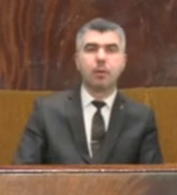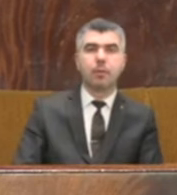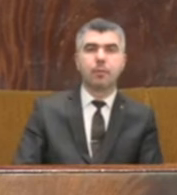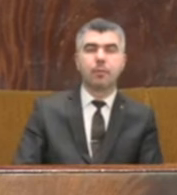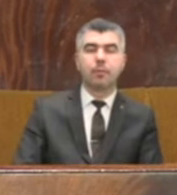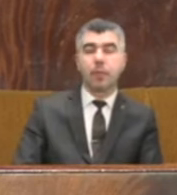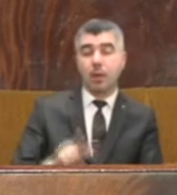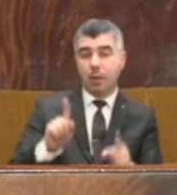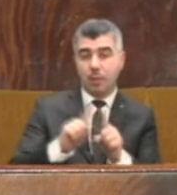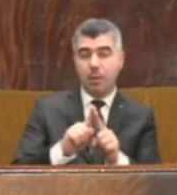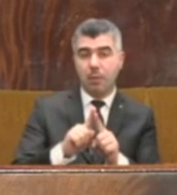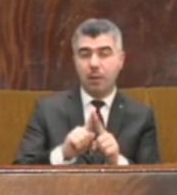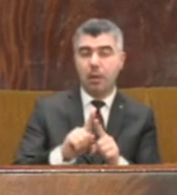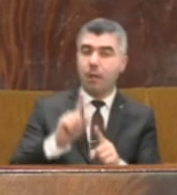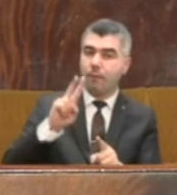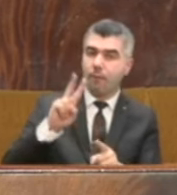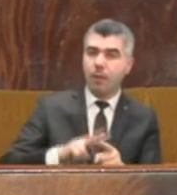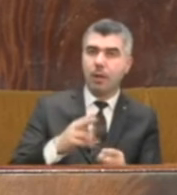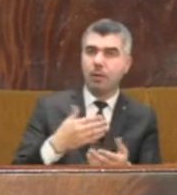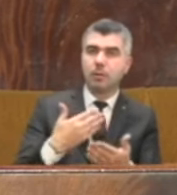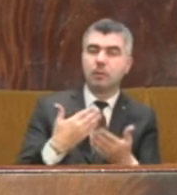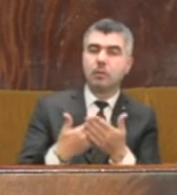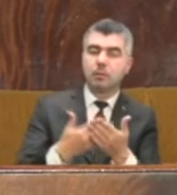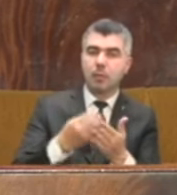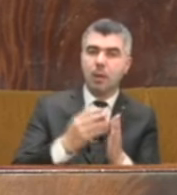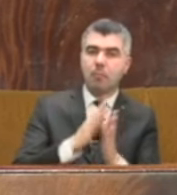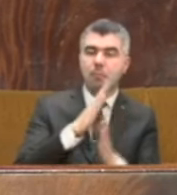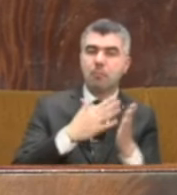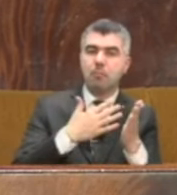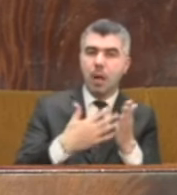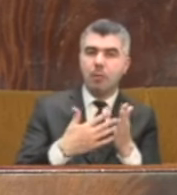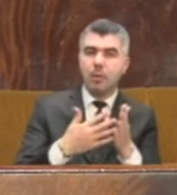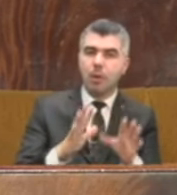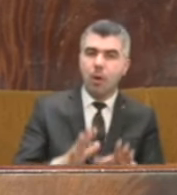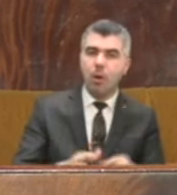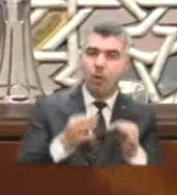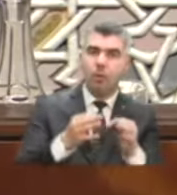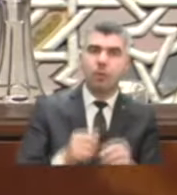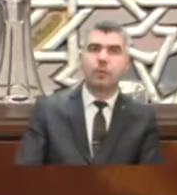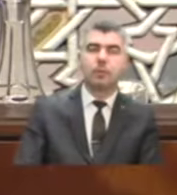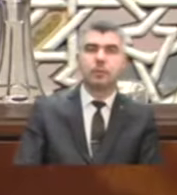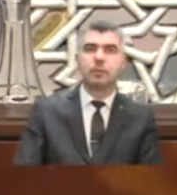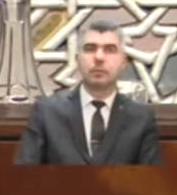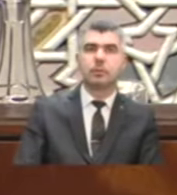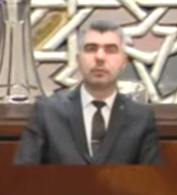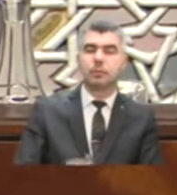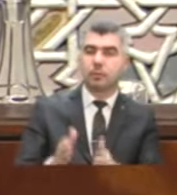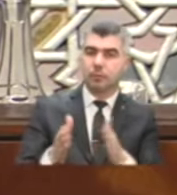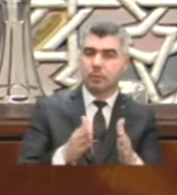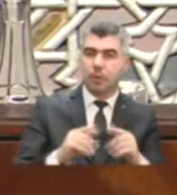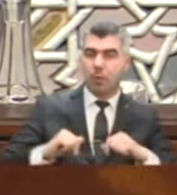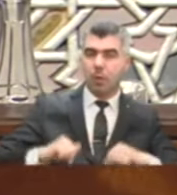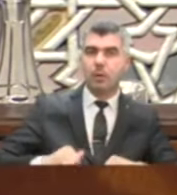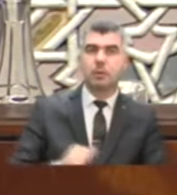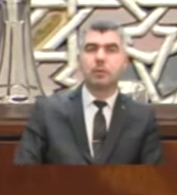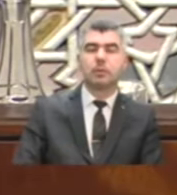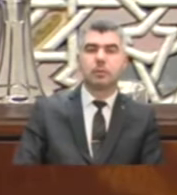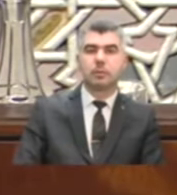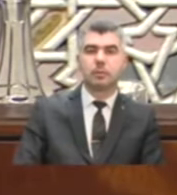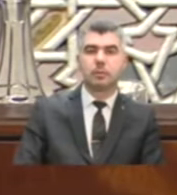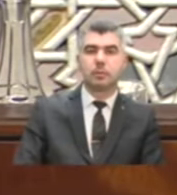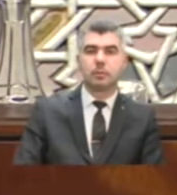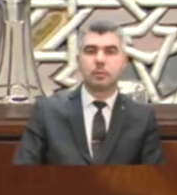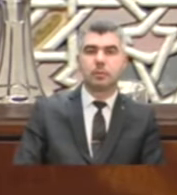والذي يستحق فرصة حقيقية وبرنامجا للإنقاذ. سيد الوزير.